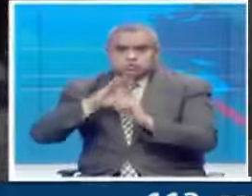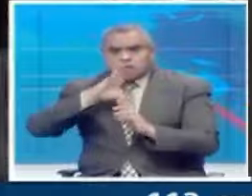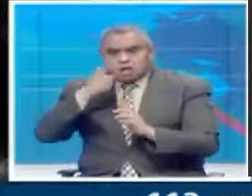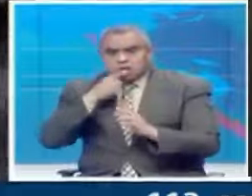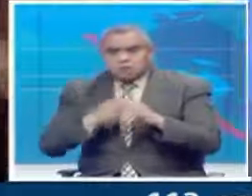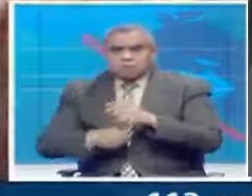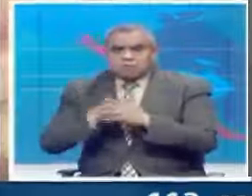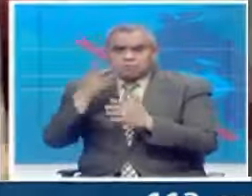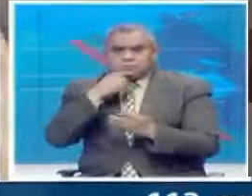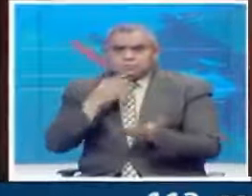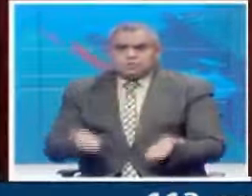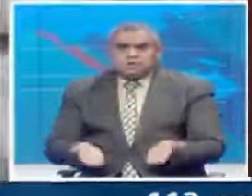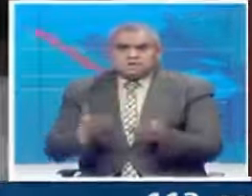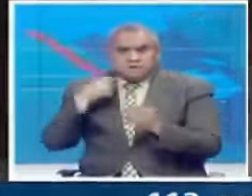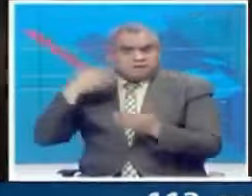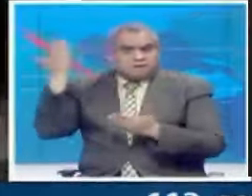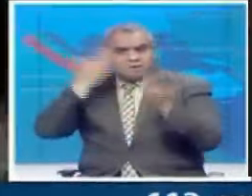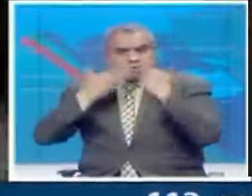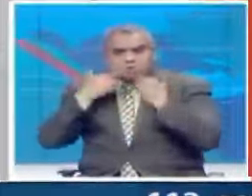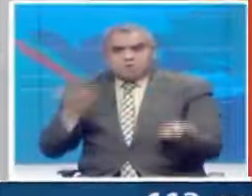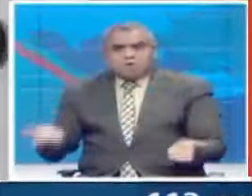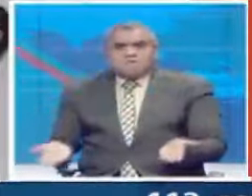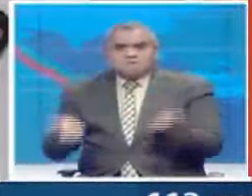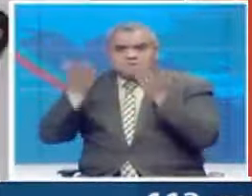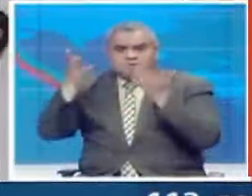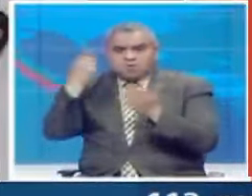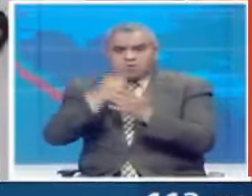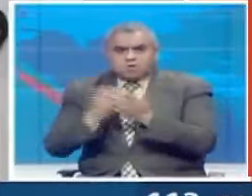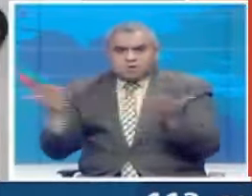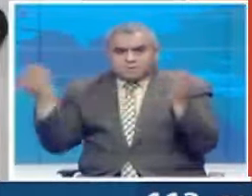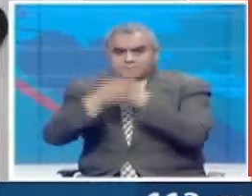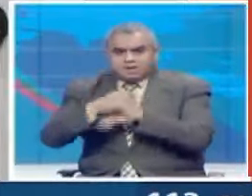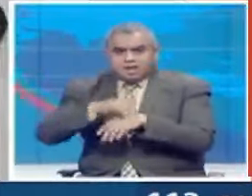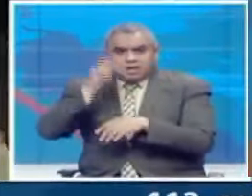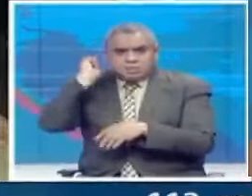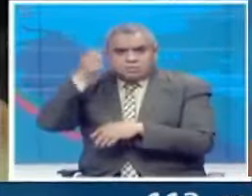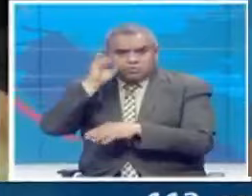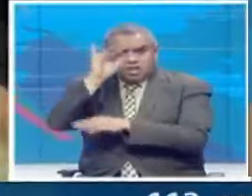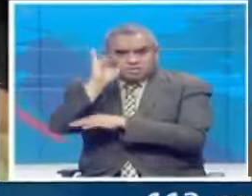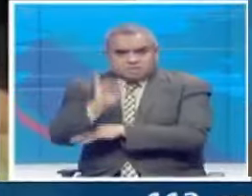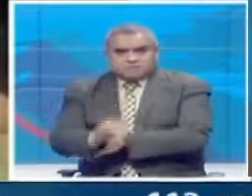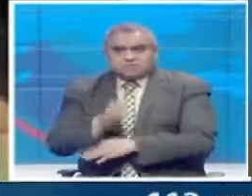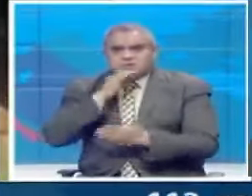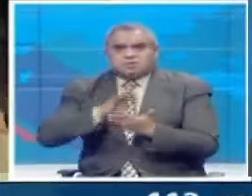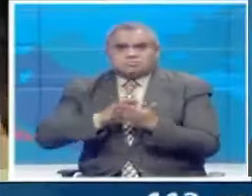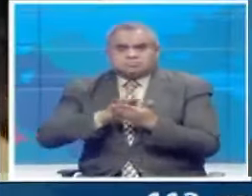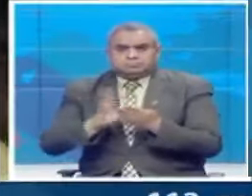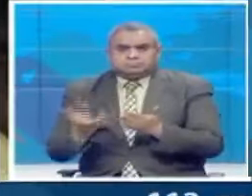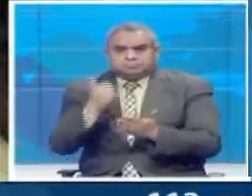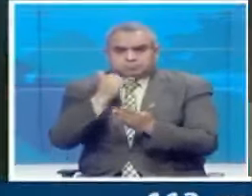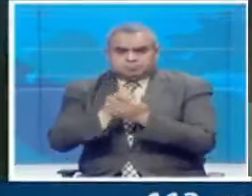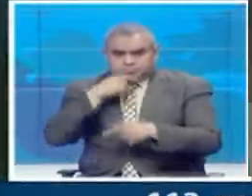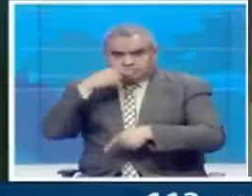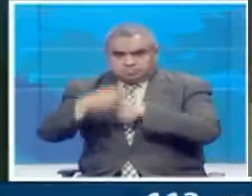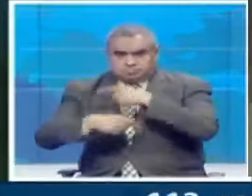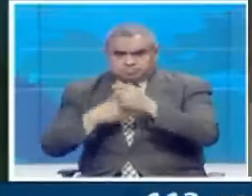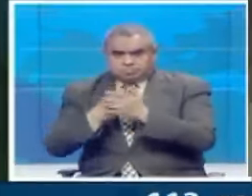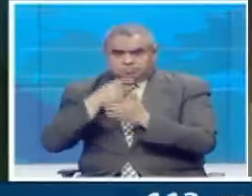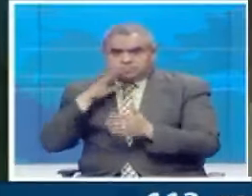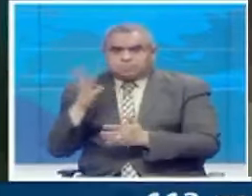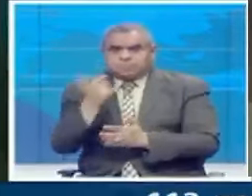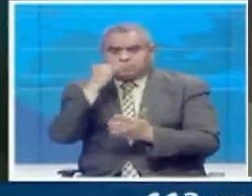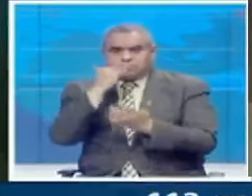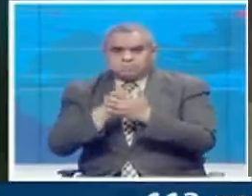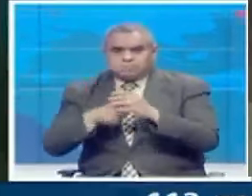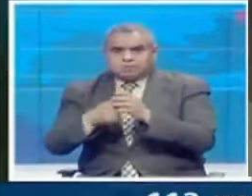بالكاد يخرج منهم الجرحى يبحثون عن علاج في مستشفيات باتت تعج بالنازحين ولا تملك